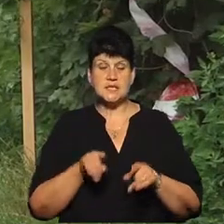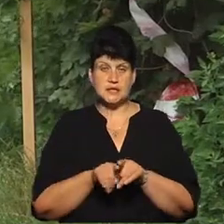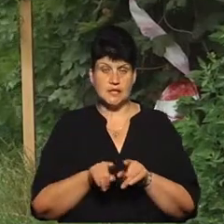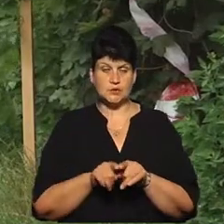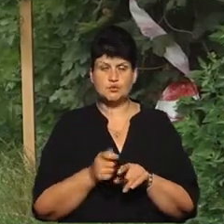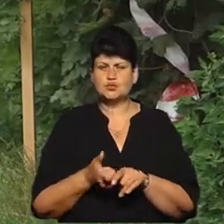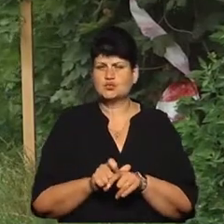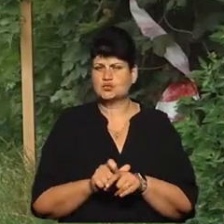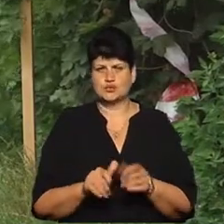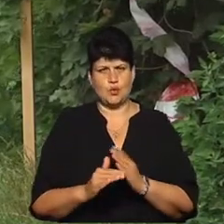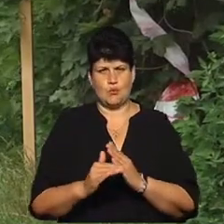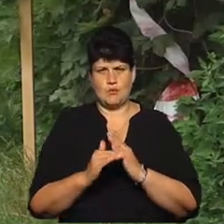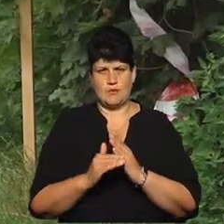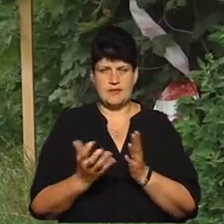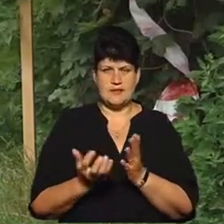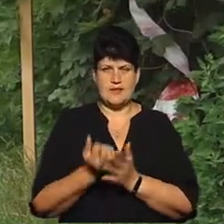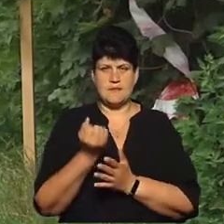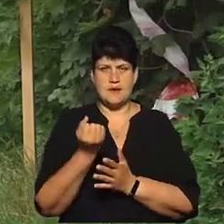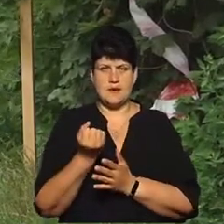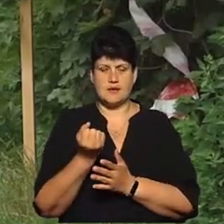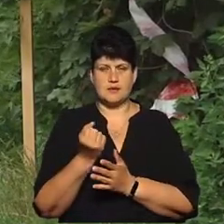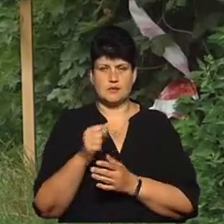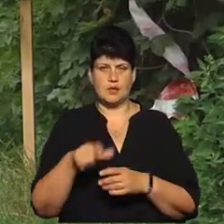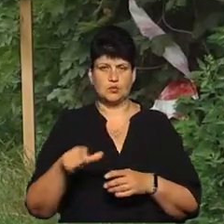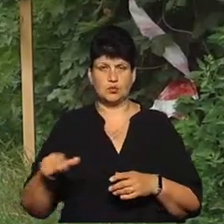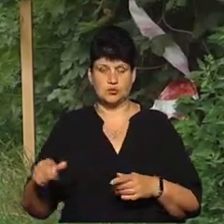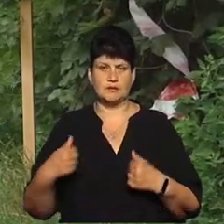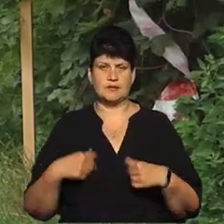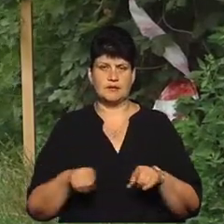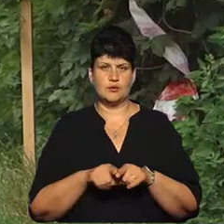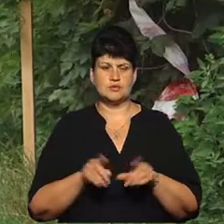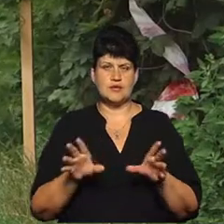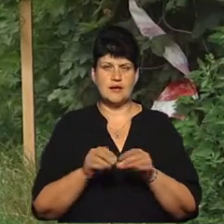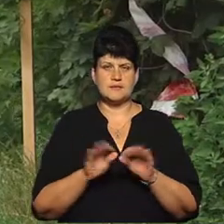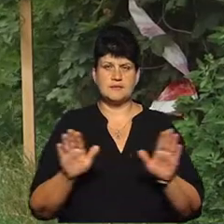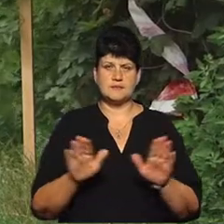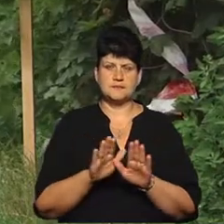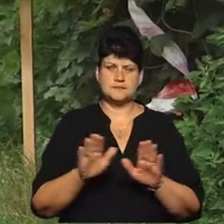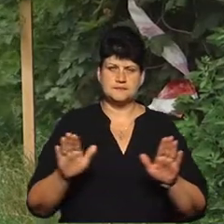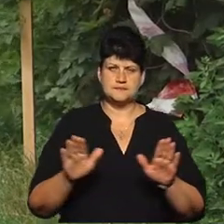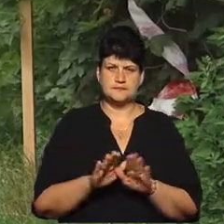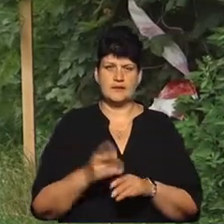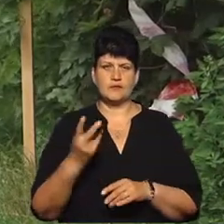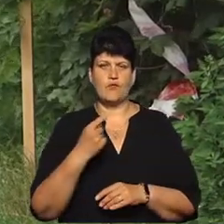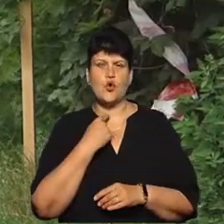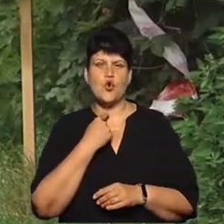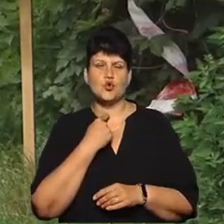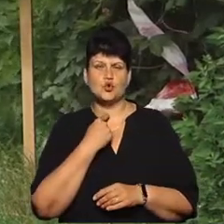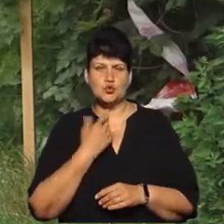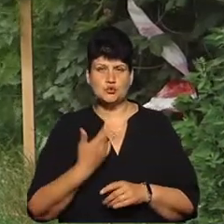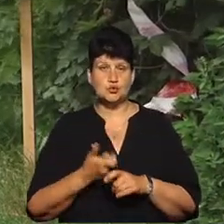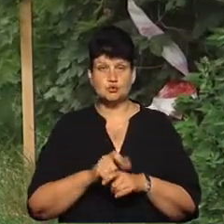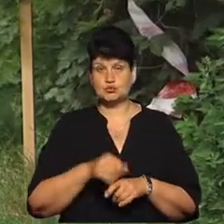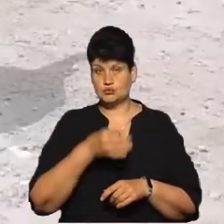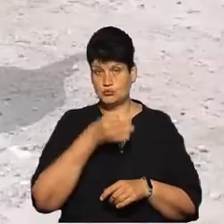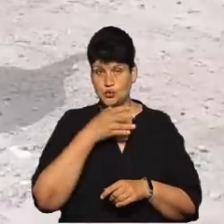дуже надзвичайно допомогла набрати певну аудиторію. Ми з нею також співаємо пісні двоголосся, що дуже